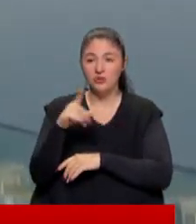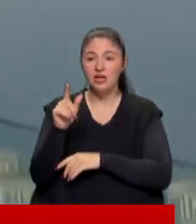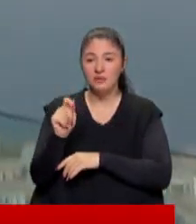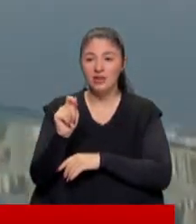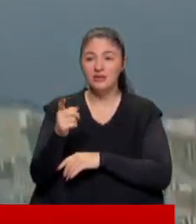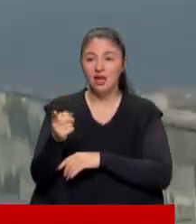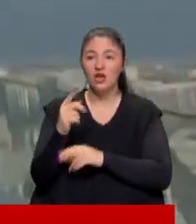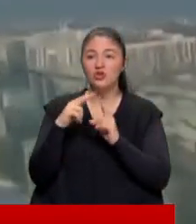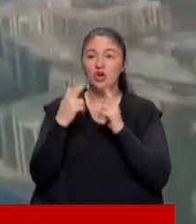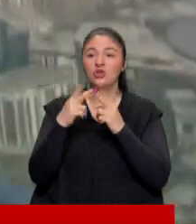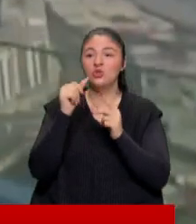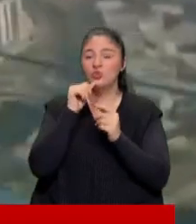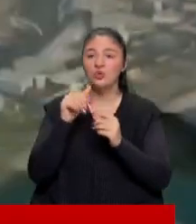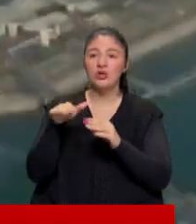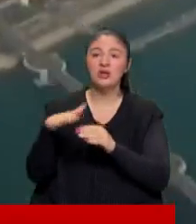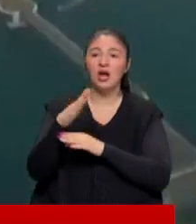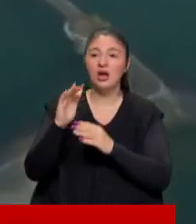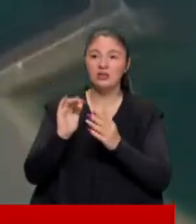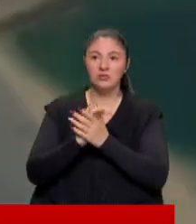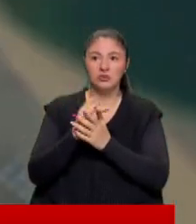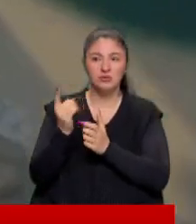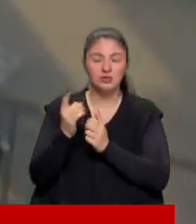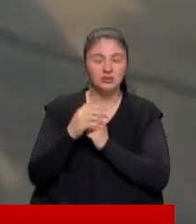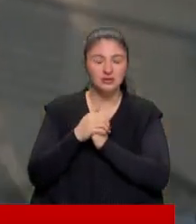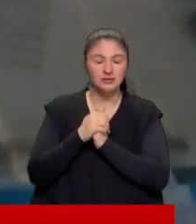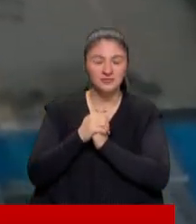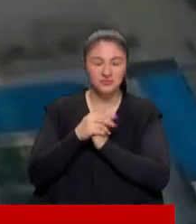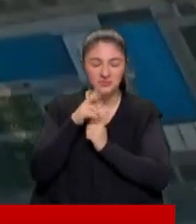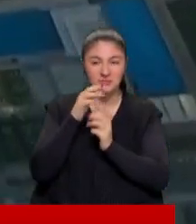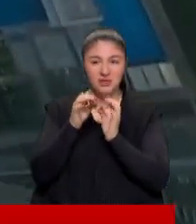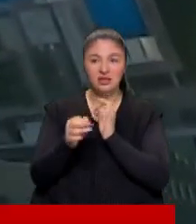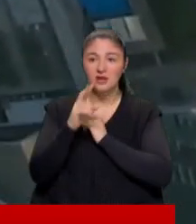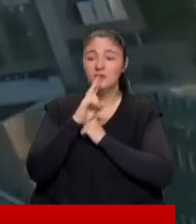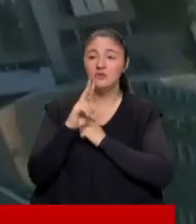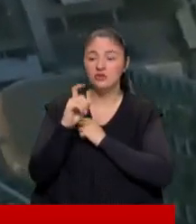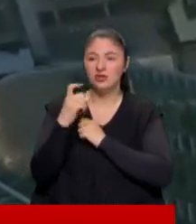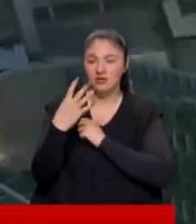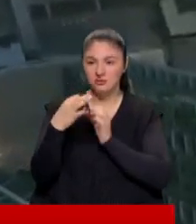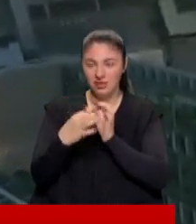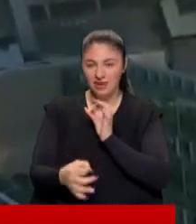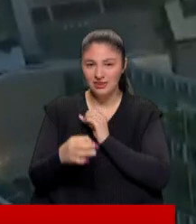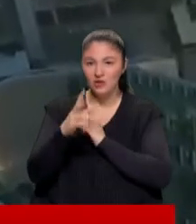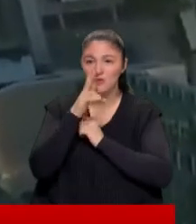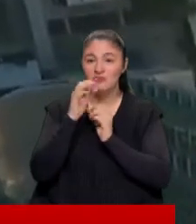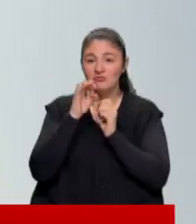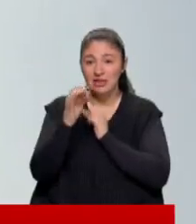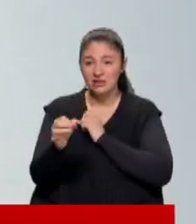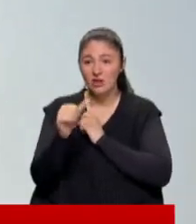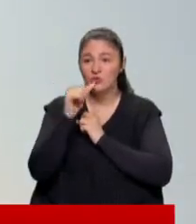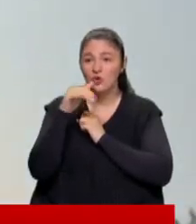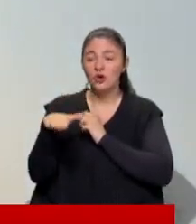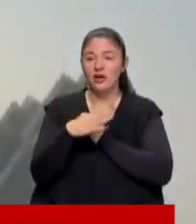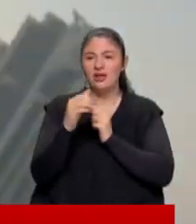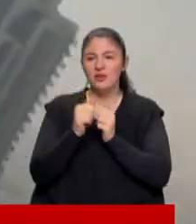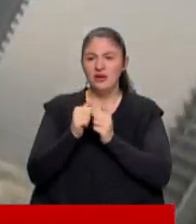da dünyanın su kayak şampiyonlarından biri. 300 metre yaklaşık yani 294 metre yaklaşık 300 metreden su